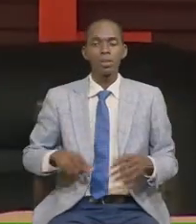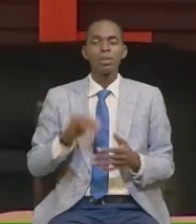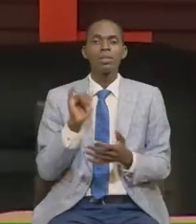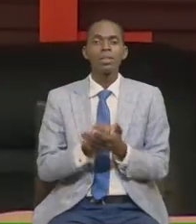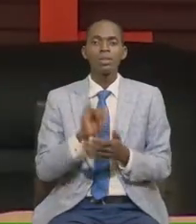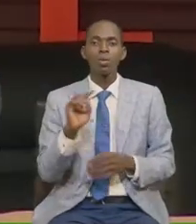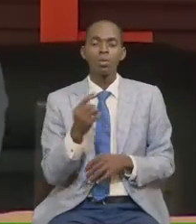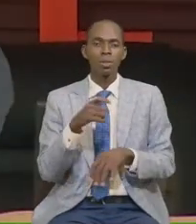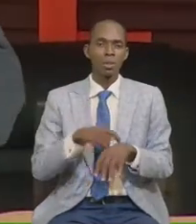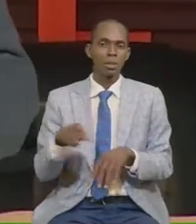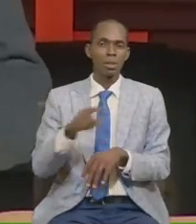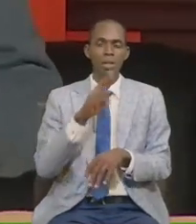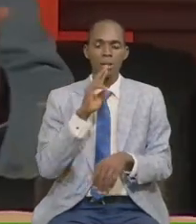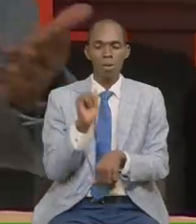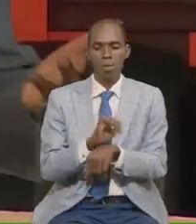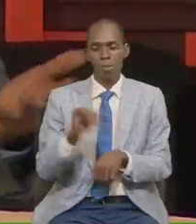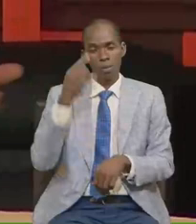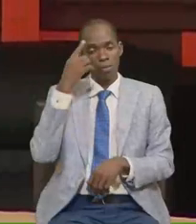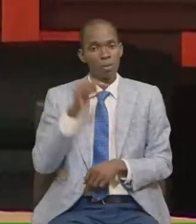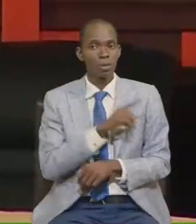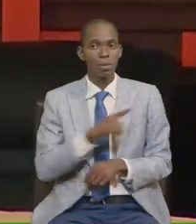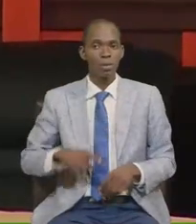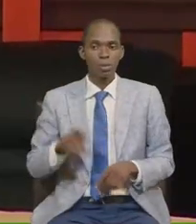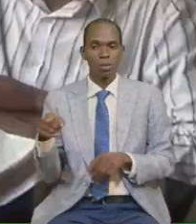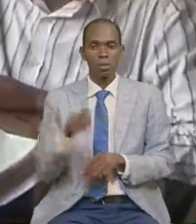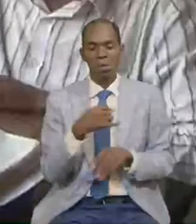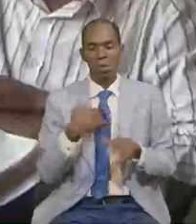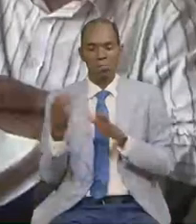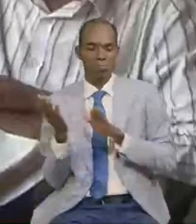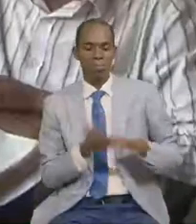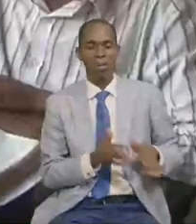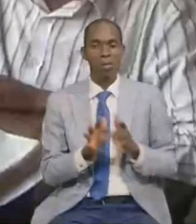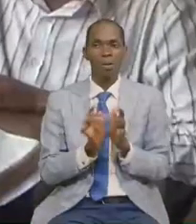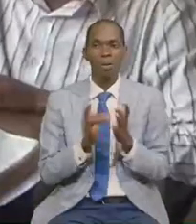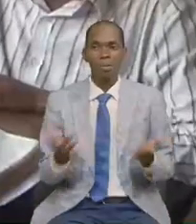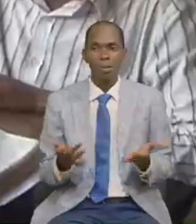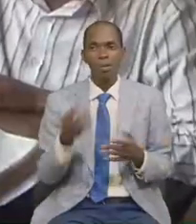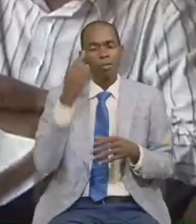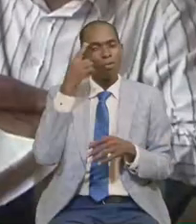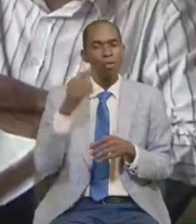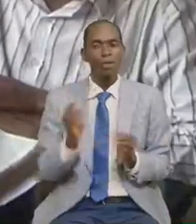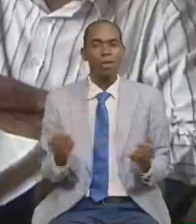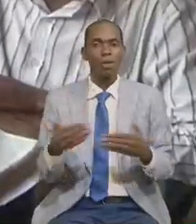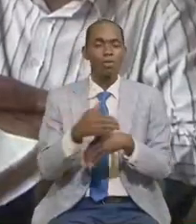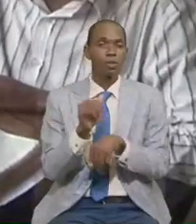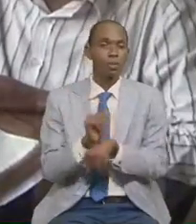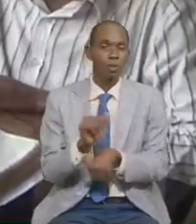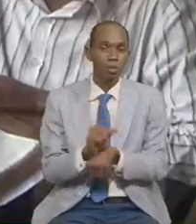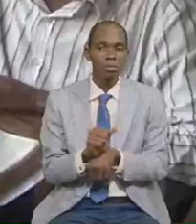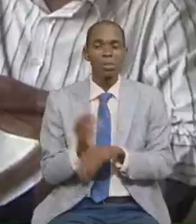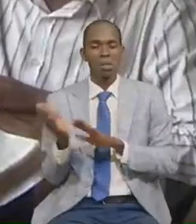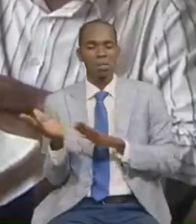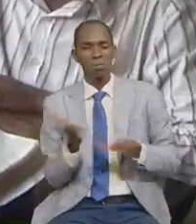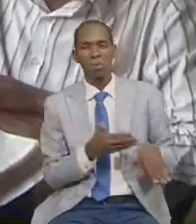travaillent pour Dieu. Ils ont laissé leur Bible pour leur travail au bureau. Ils laissent leur